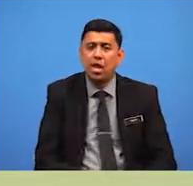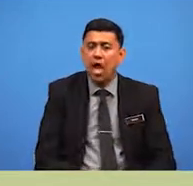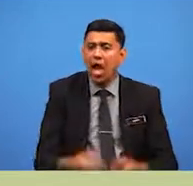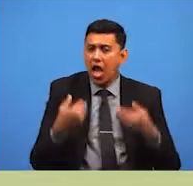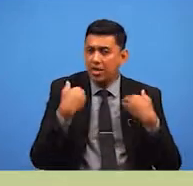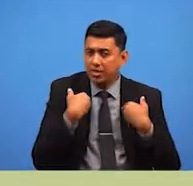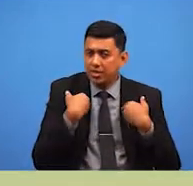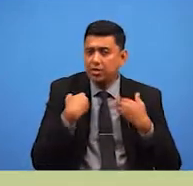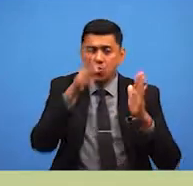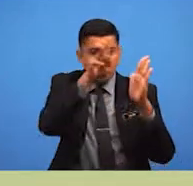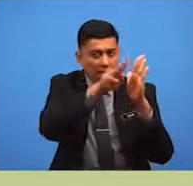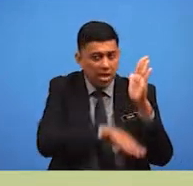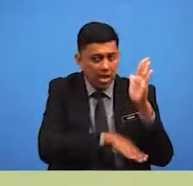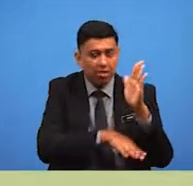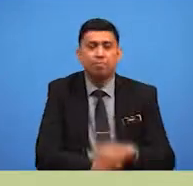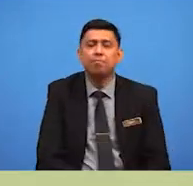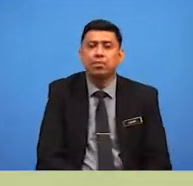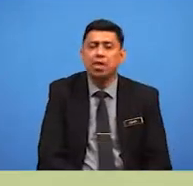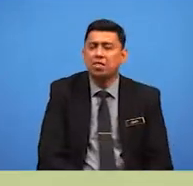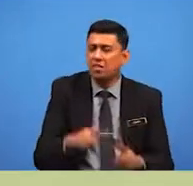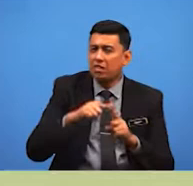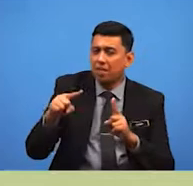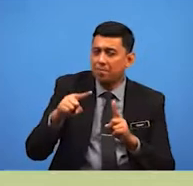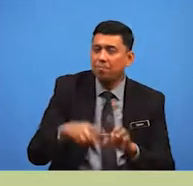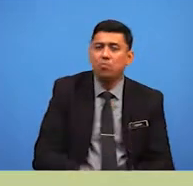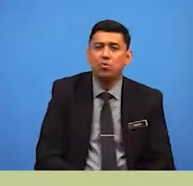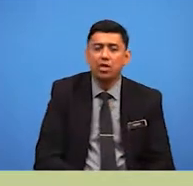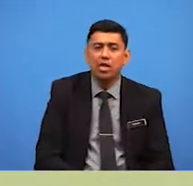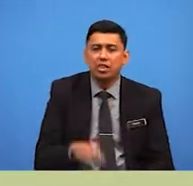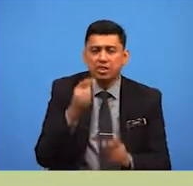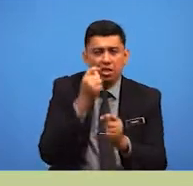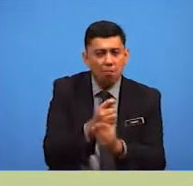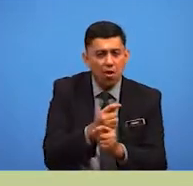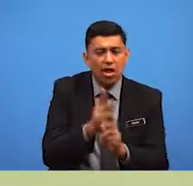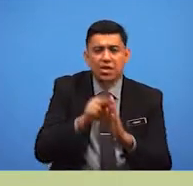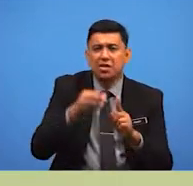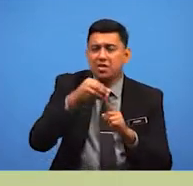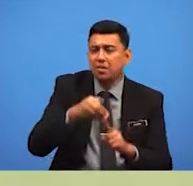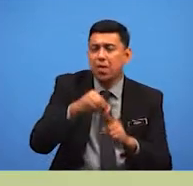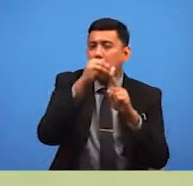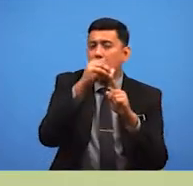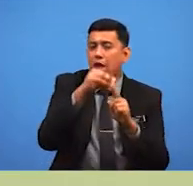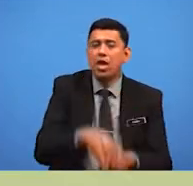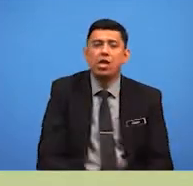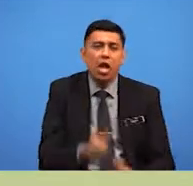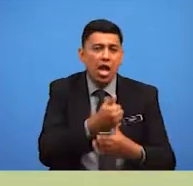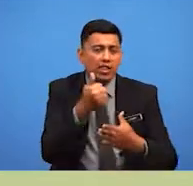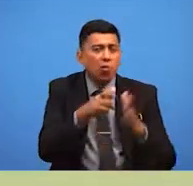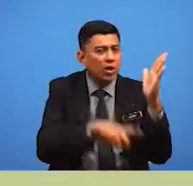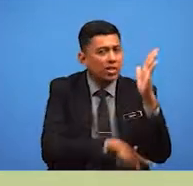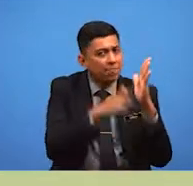mempunyai kekurangan, tetapi dia tetap mempunyai keistimewaan atau